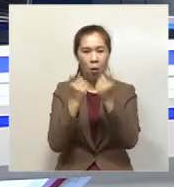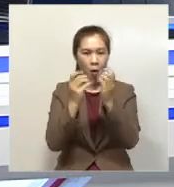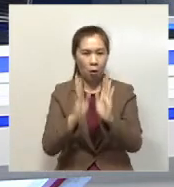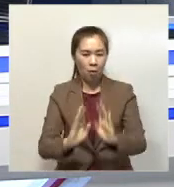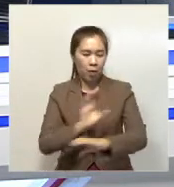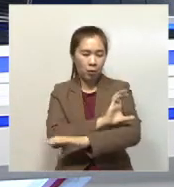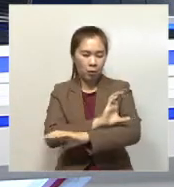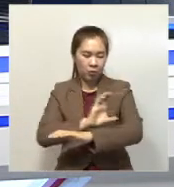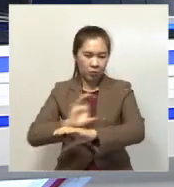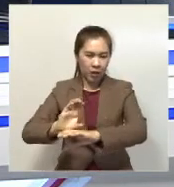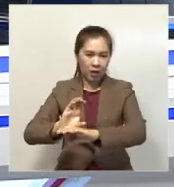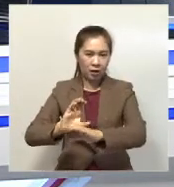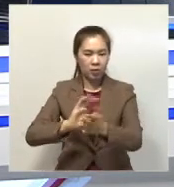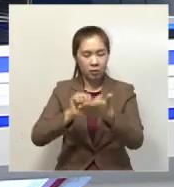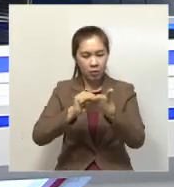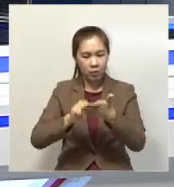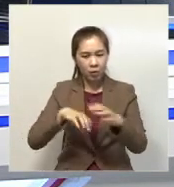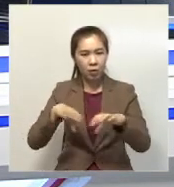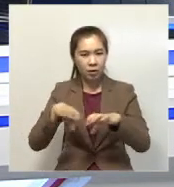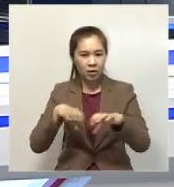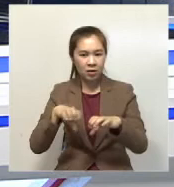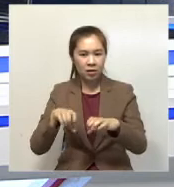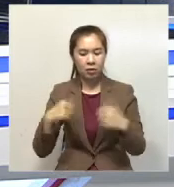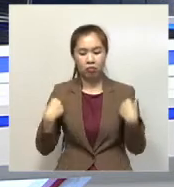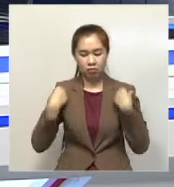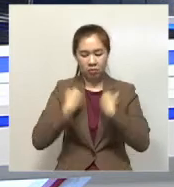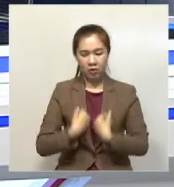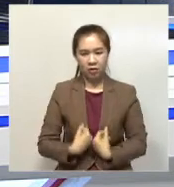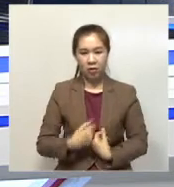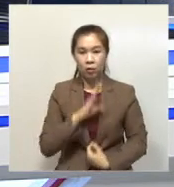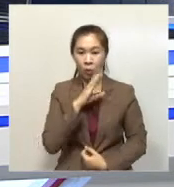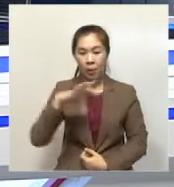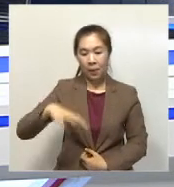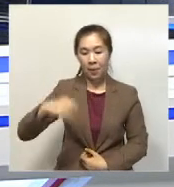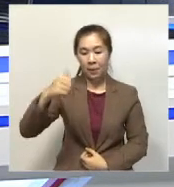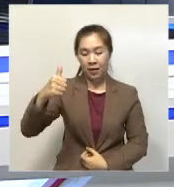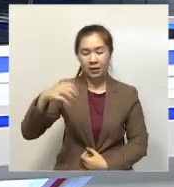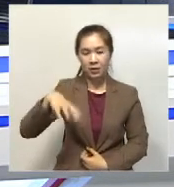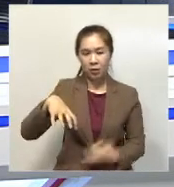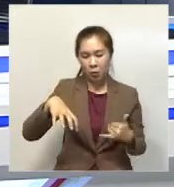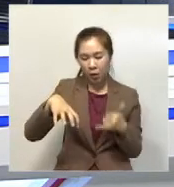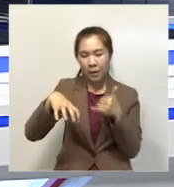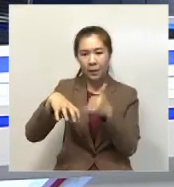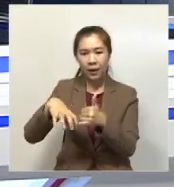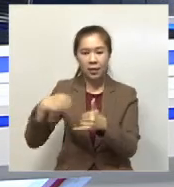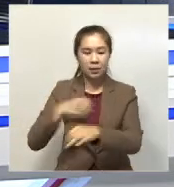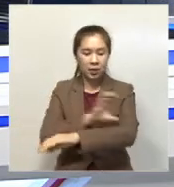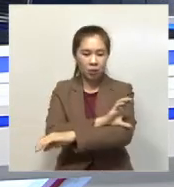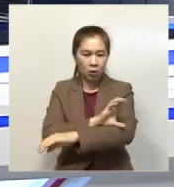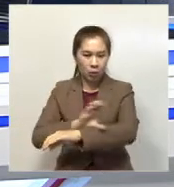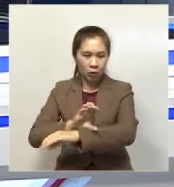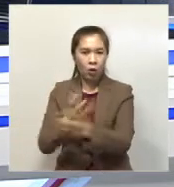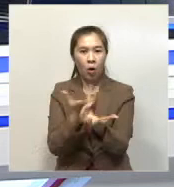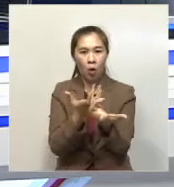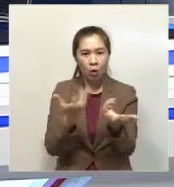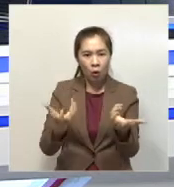แบบตัวรถไฟตกแต่งใหม่เครื่องแต่งกายของพนักงานแล้วก็มาชูว่าถ้าคุณจะไปเมืองเนี้ยคุณต้องขึ้นขบวนนี ้ ในขบวนนี้จะมีของดี